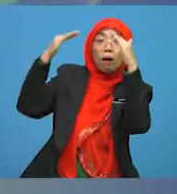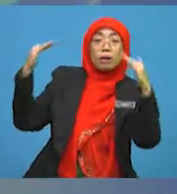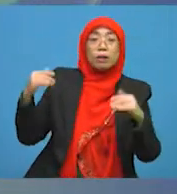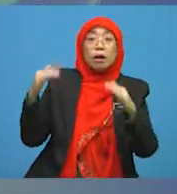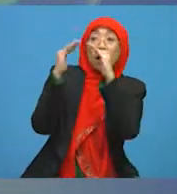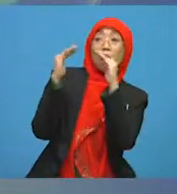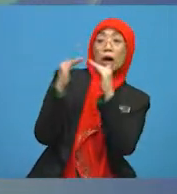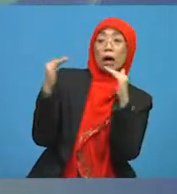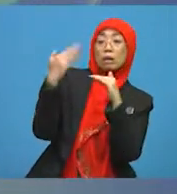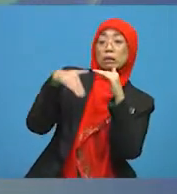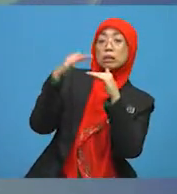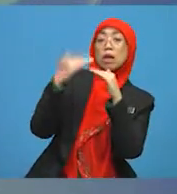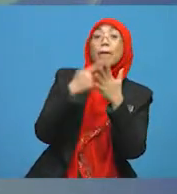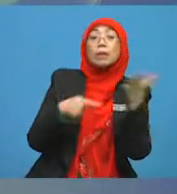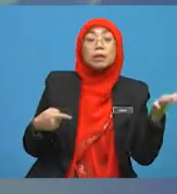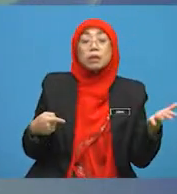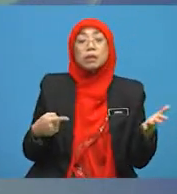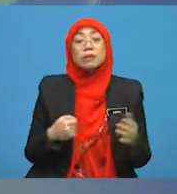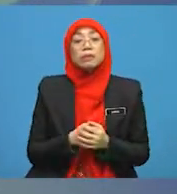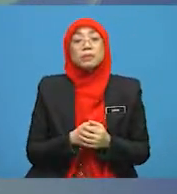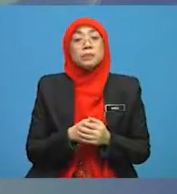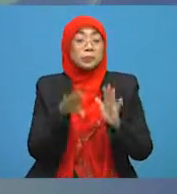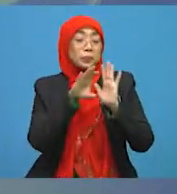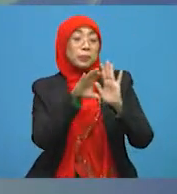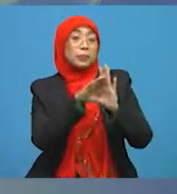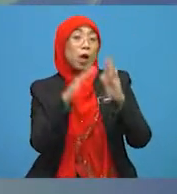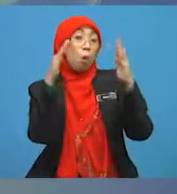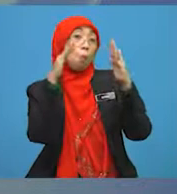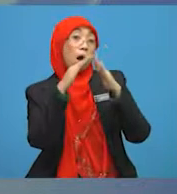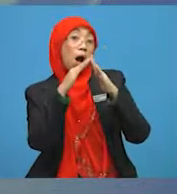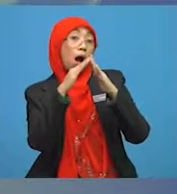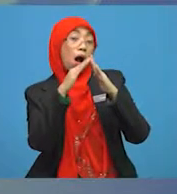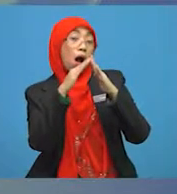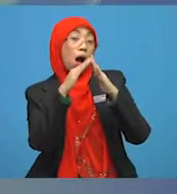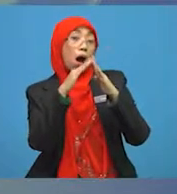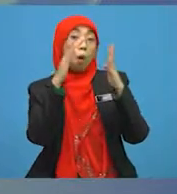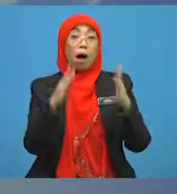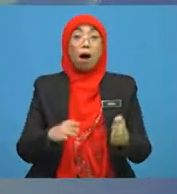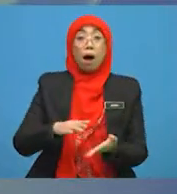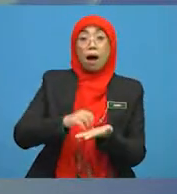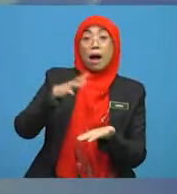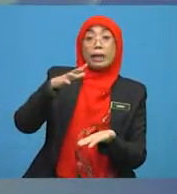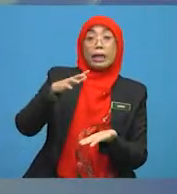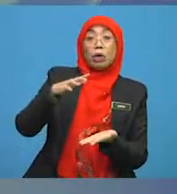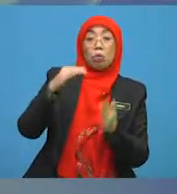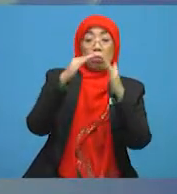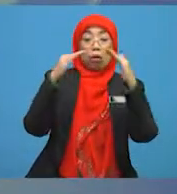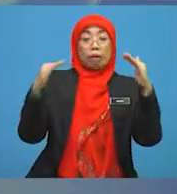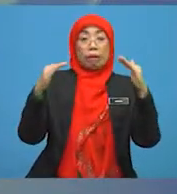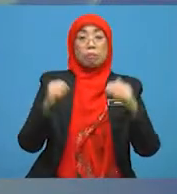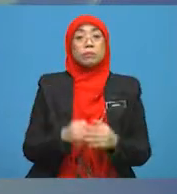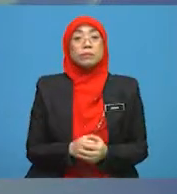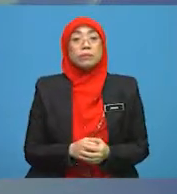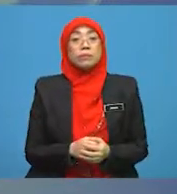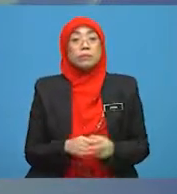pertama, bermaksud atap rumah, dan yang kedua, bermaksud bahaya atau suasana